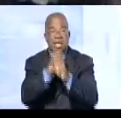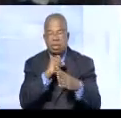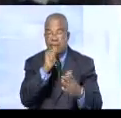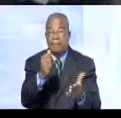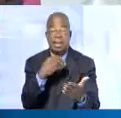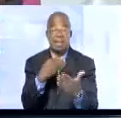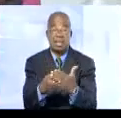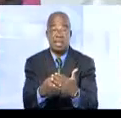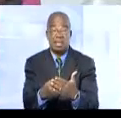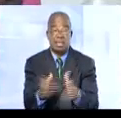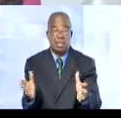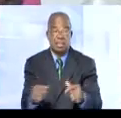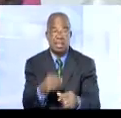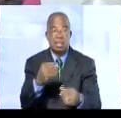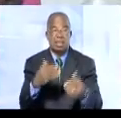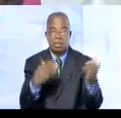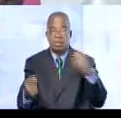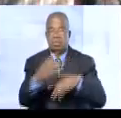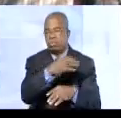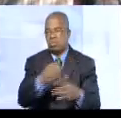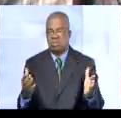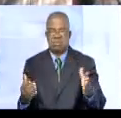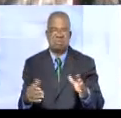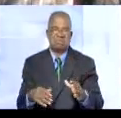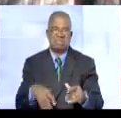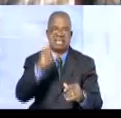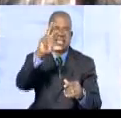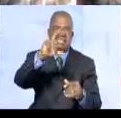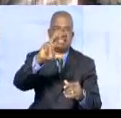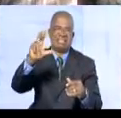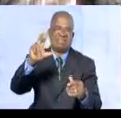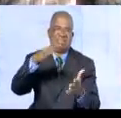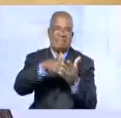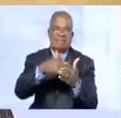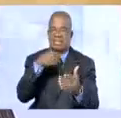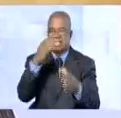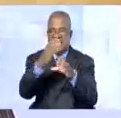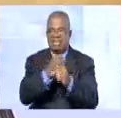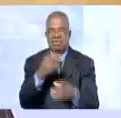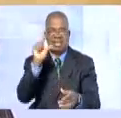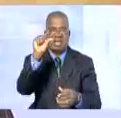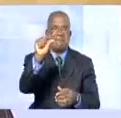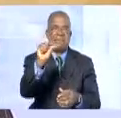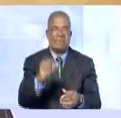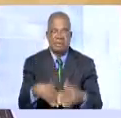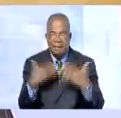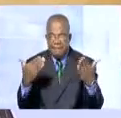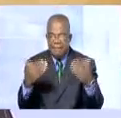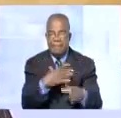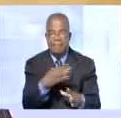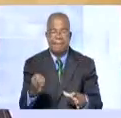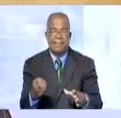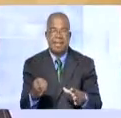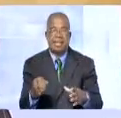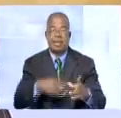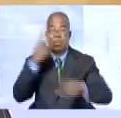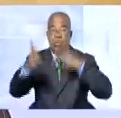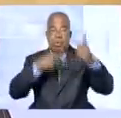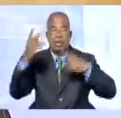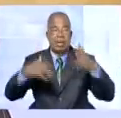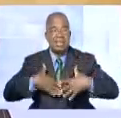bureaux COGES, seulement 3 000 sont subventionnés dans le primaire. Et on s'intéresse maintenant à la santé. Si